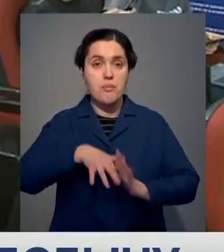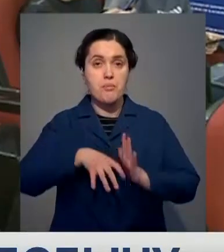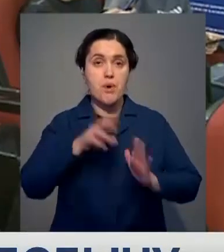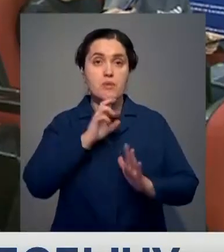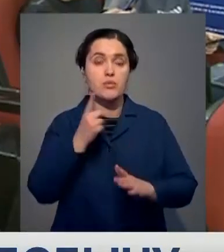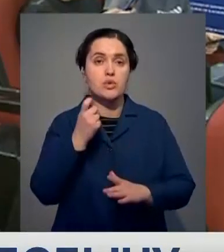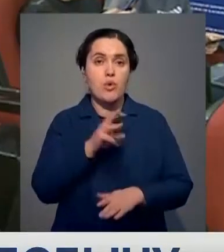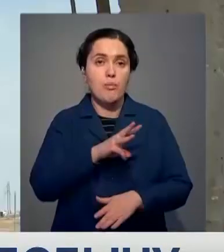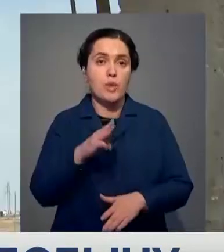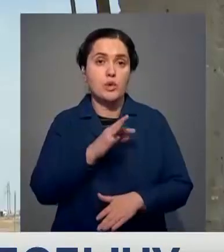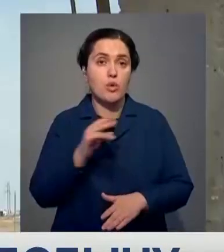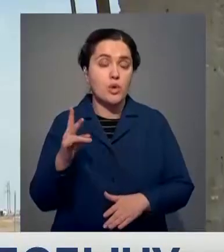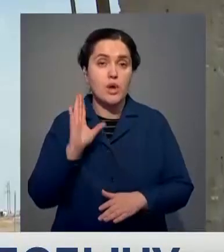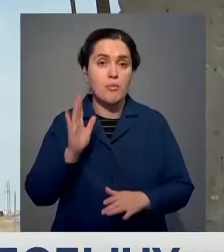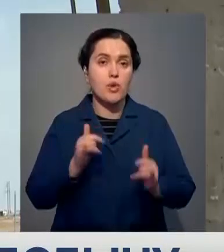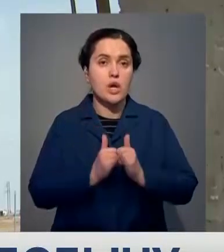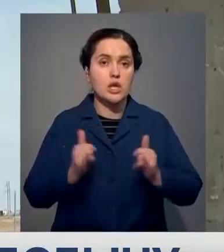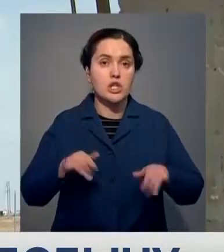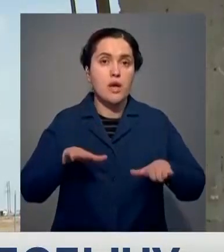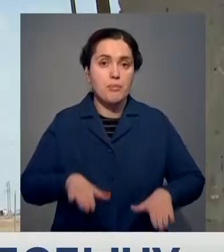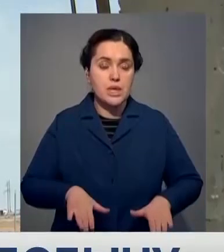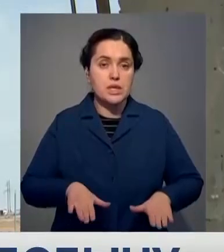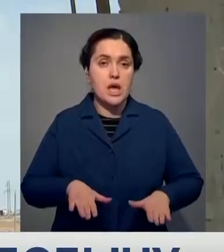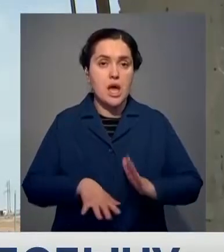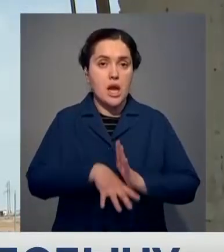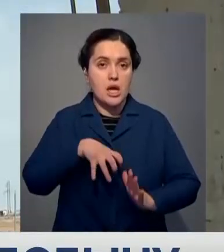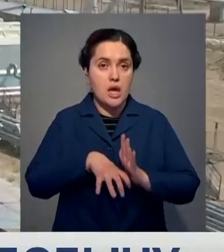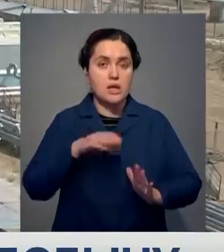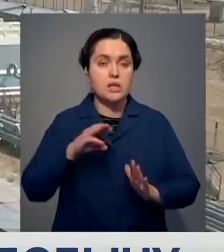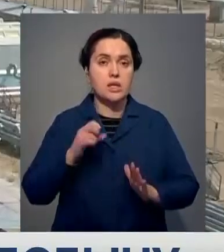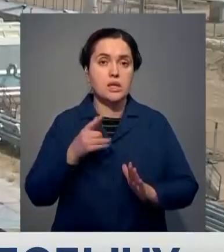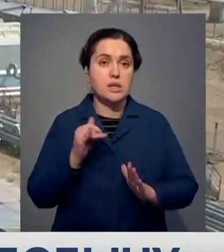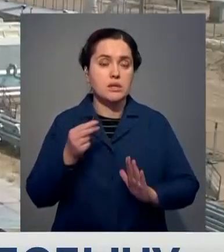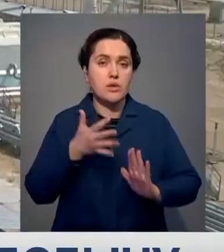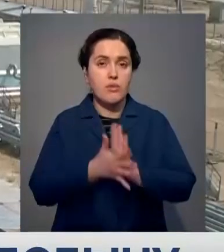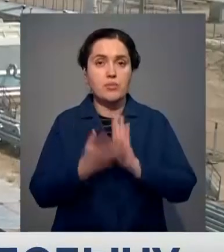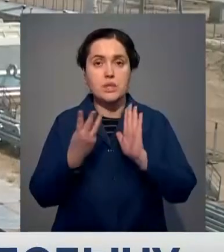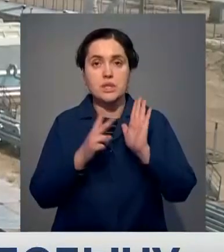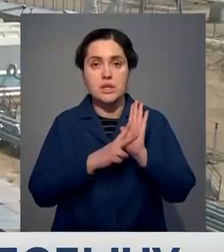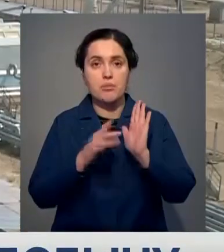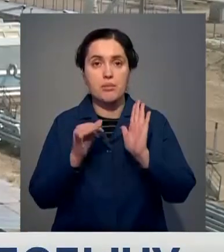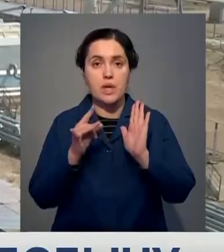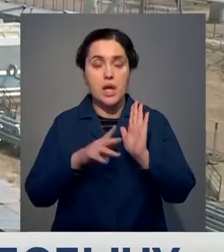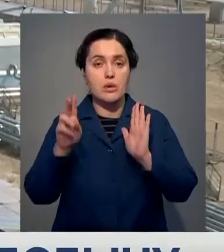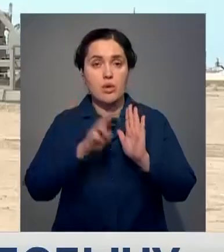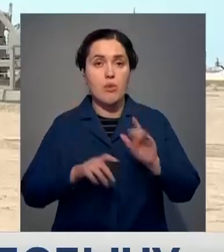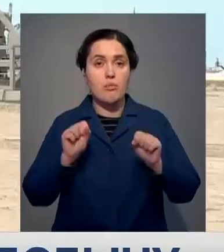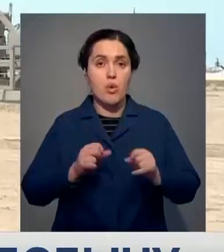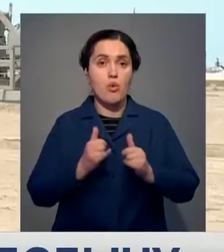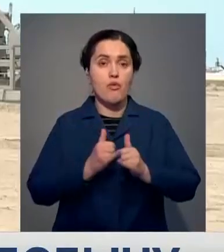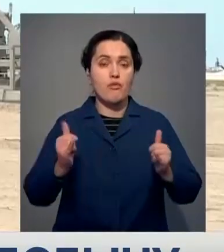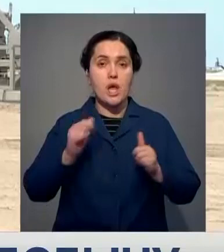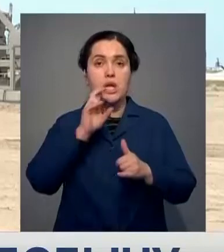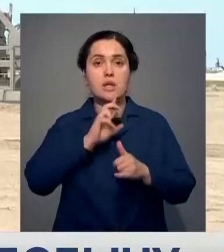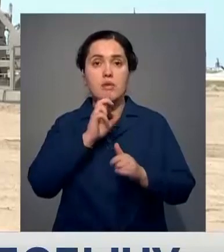тонн. В основном за счет будущего расширения месторождения Тенгиз. Проект обойдется почти в 37 миллиардов долларов. Он позволит увеличить